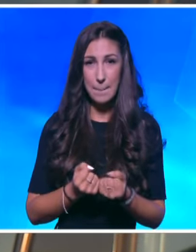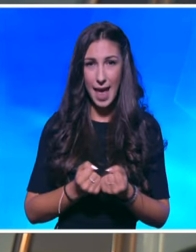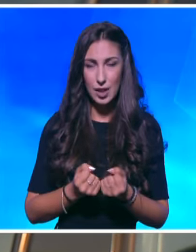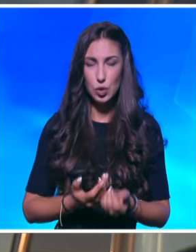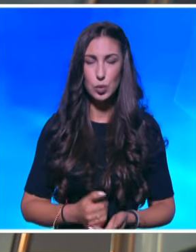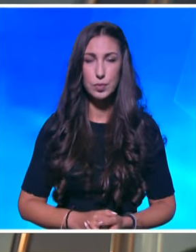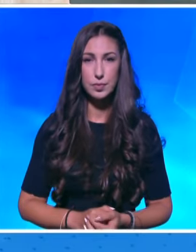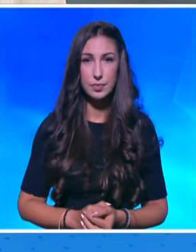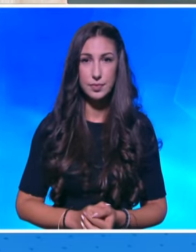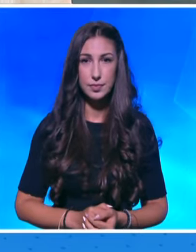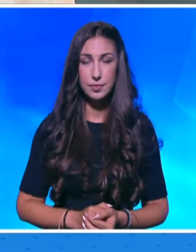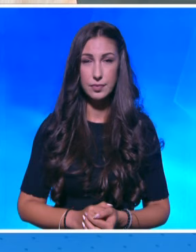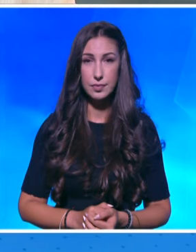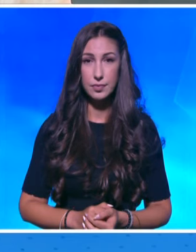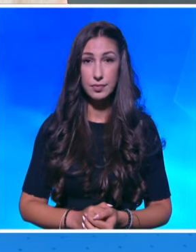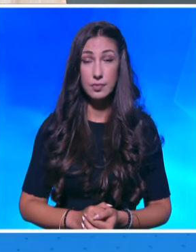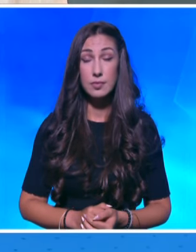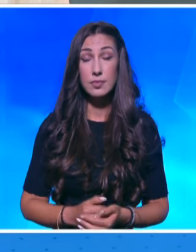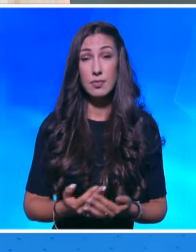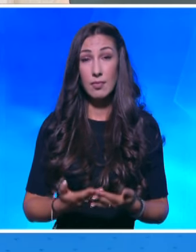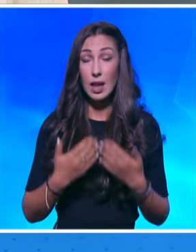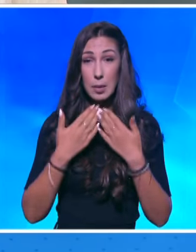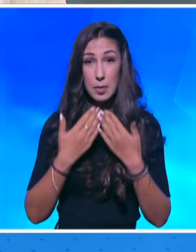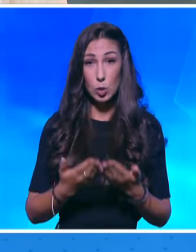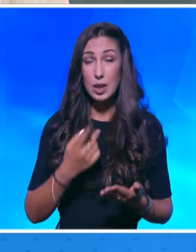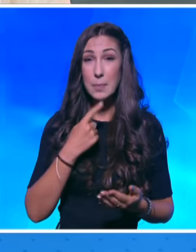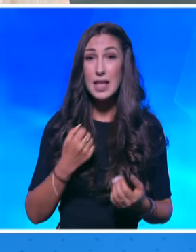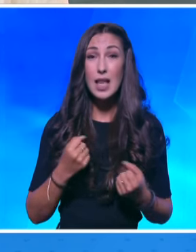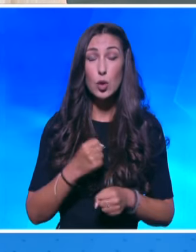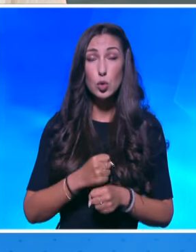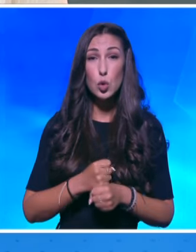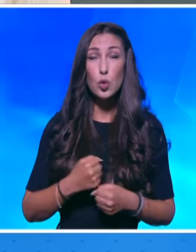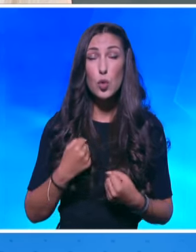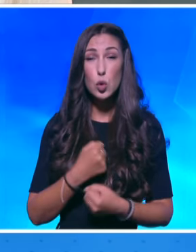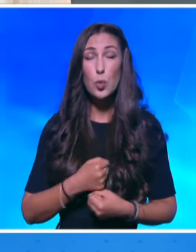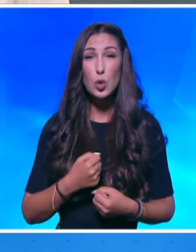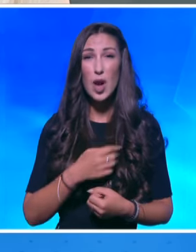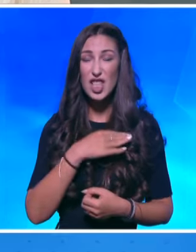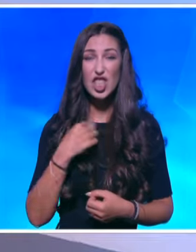до момента. Леда Цветкова за трудовата злополука за жертви в Пернишко.